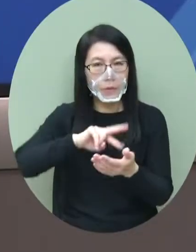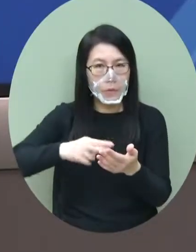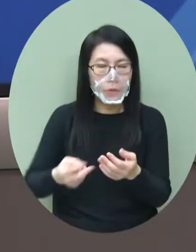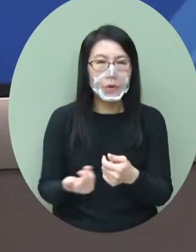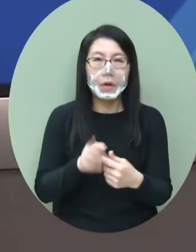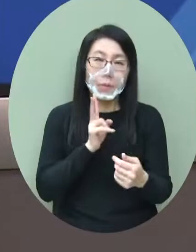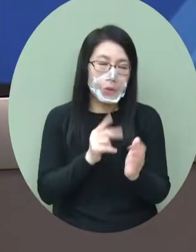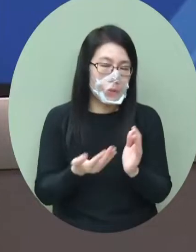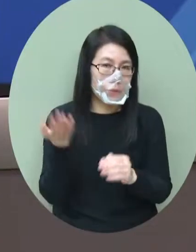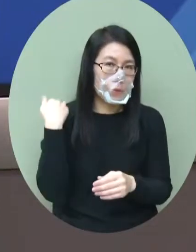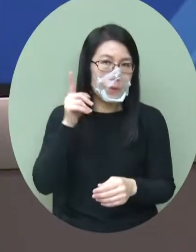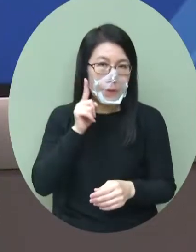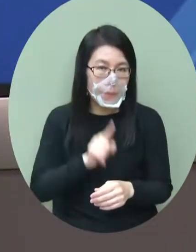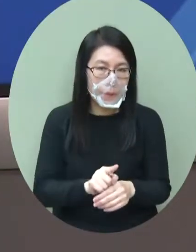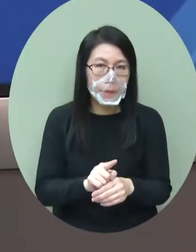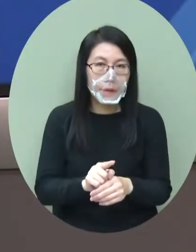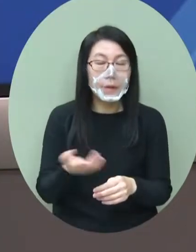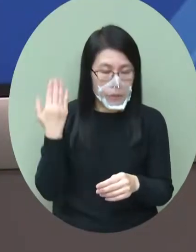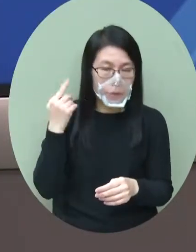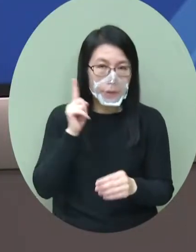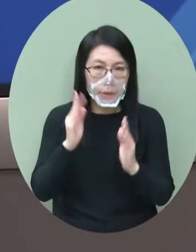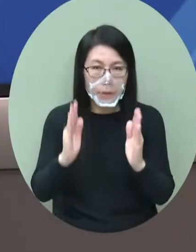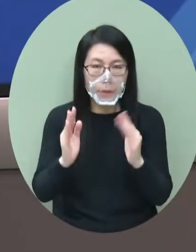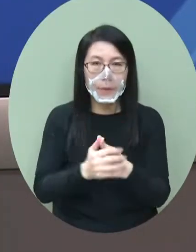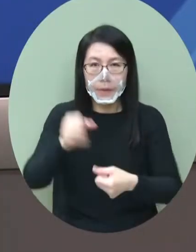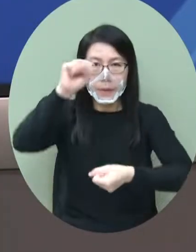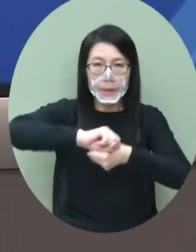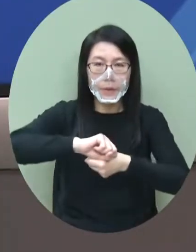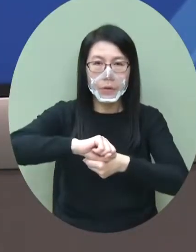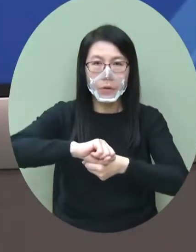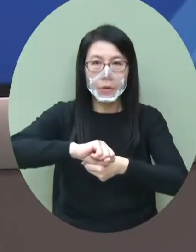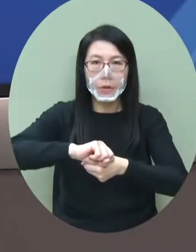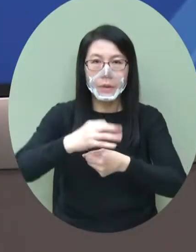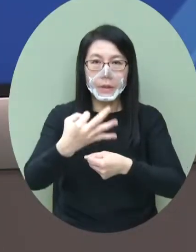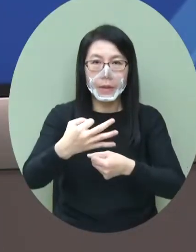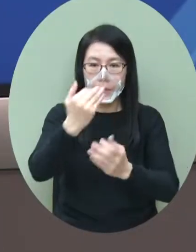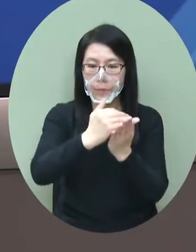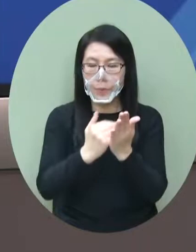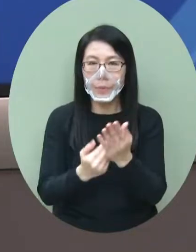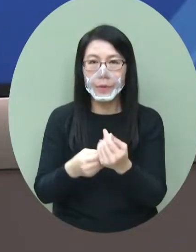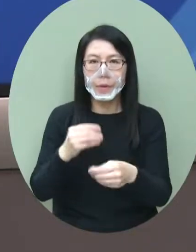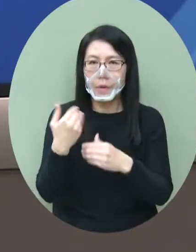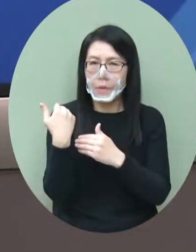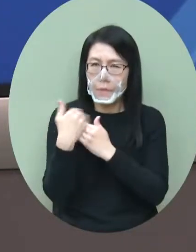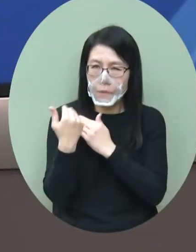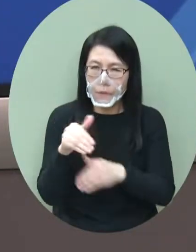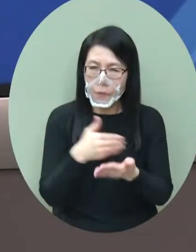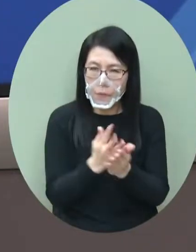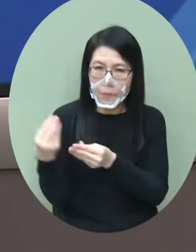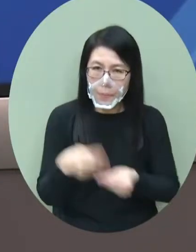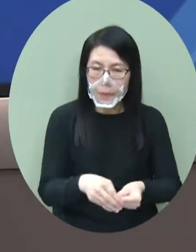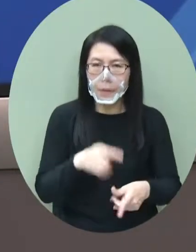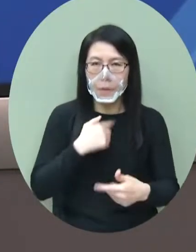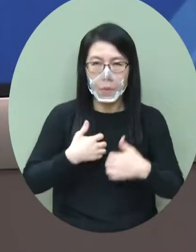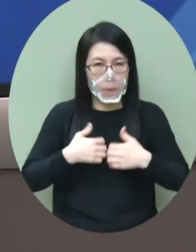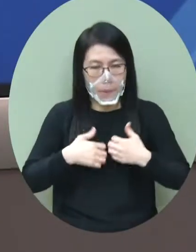为我们不断有些调整，比方说上个星期在一个星期之内我们已经加了 三份